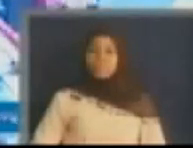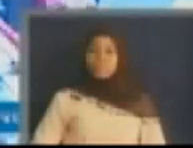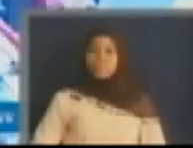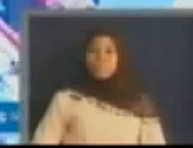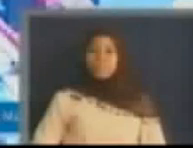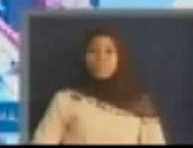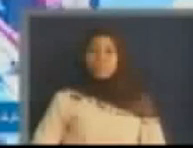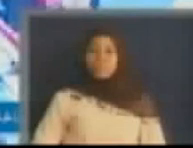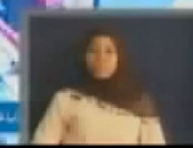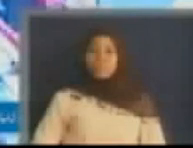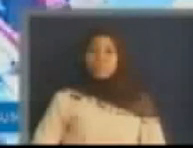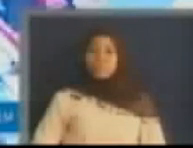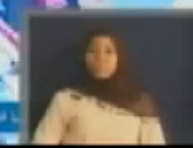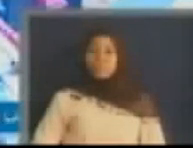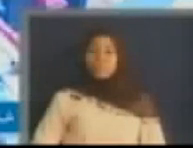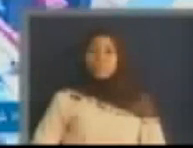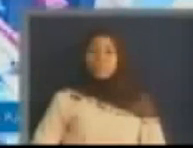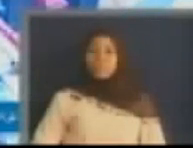itakuwa itusaidii